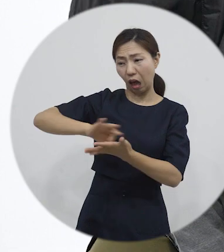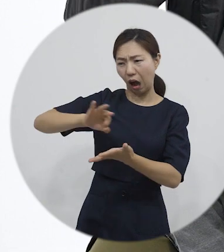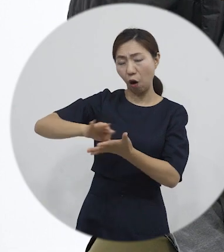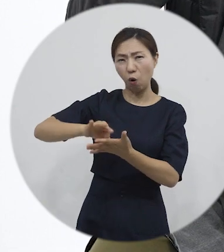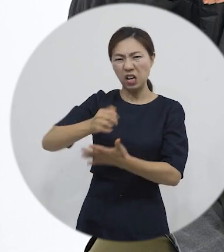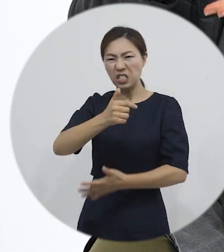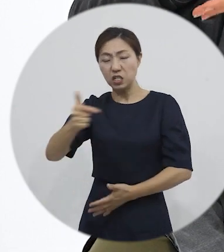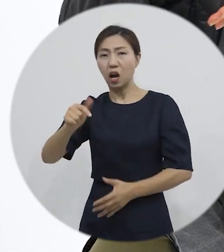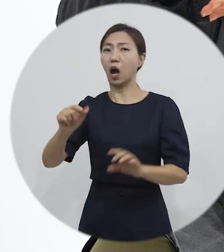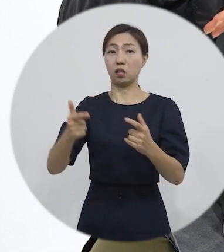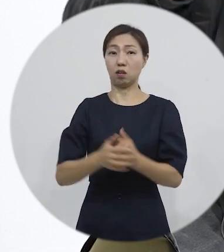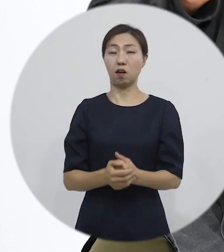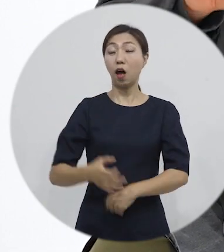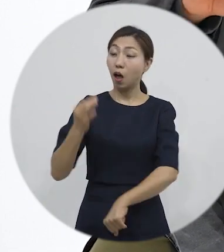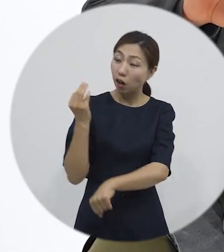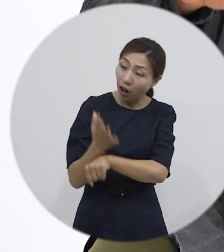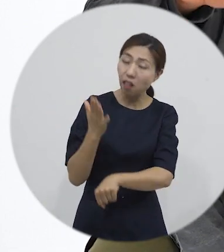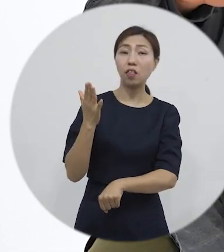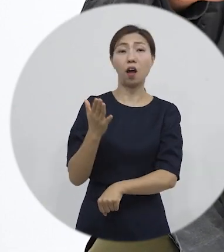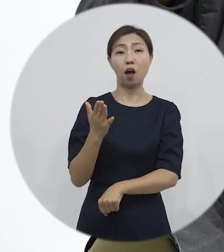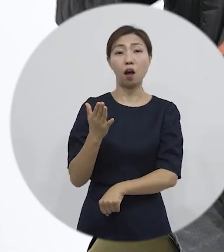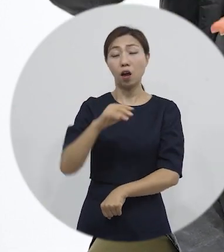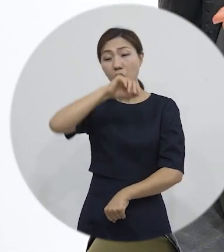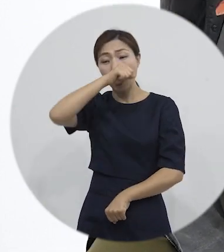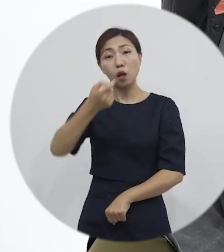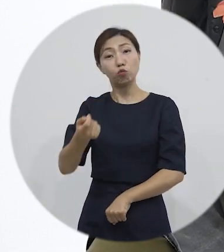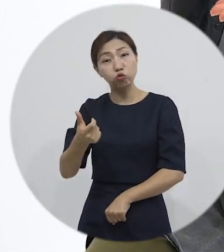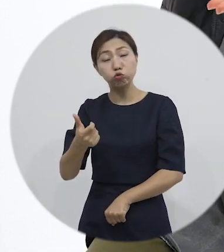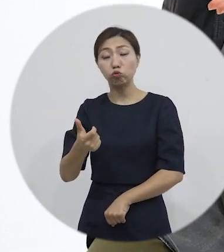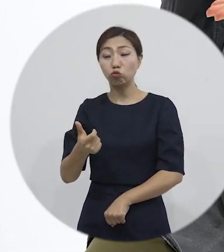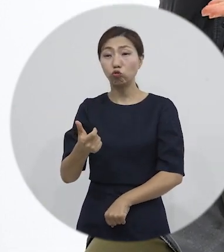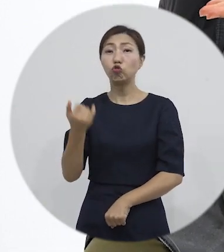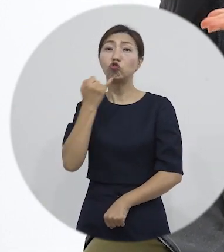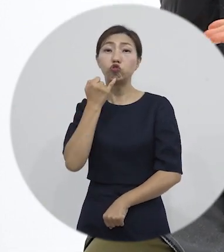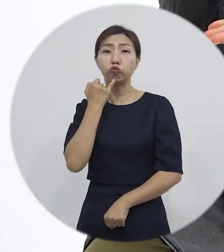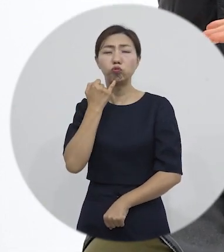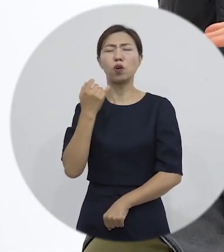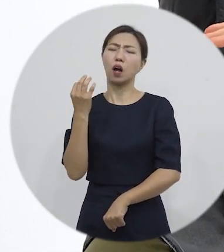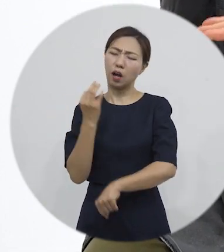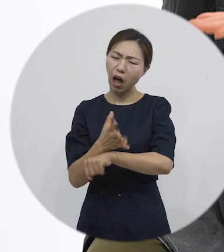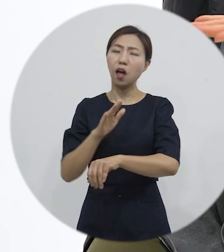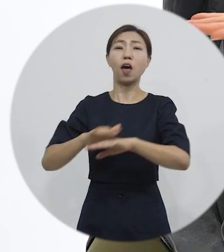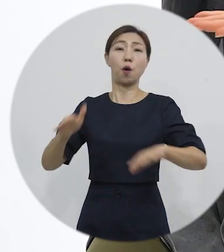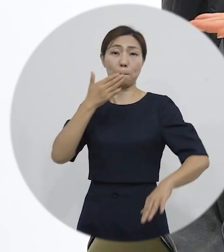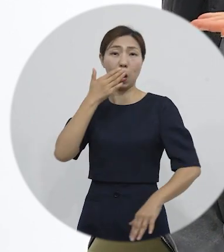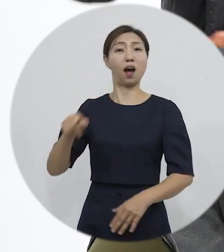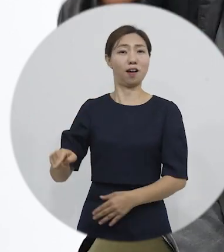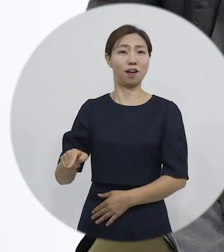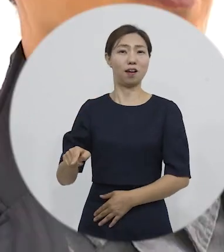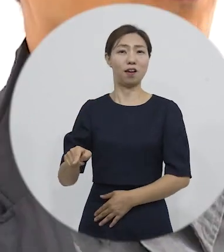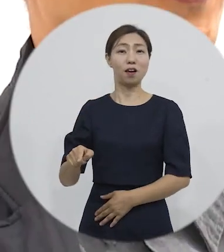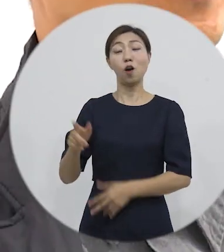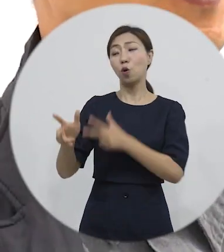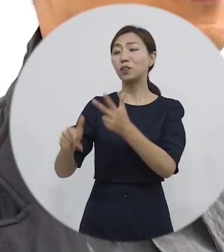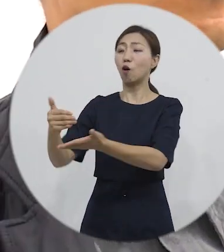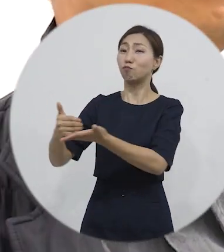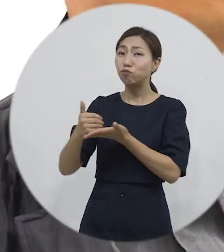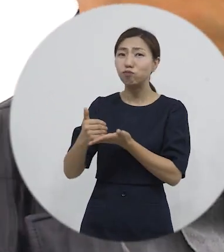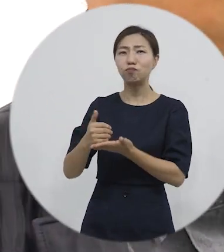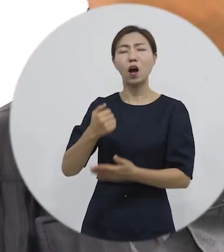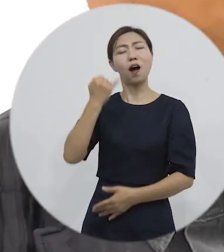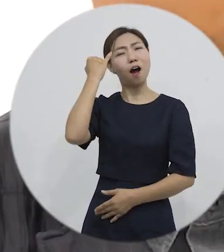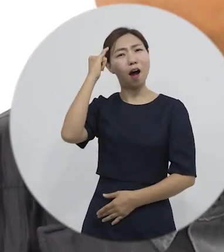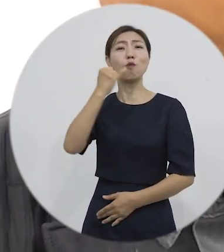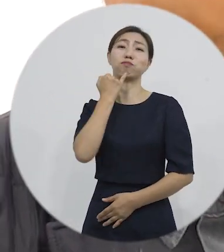간단하게 할 수 있는 사업이기 때문에 참여예산제로 갈 수 있습니다. 그냥 단차만 맞춰주면 되잖아요. 그러니까 이런 겁니다. 그래서